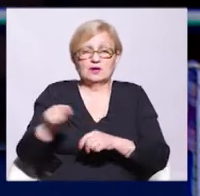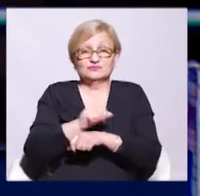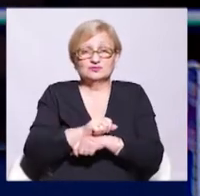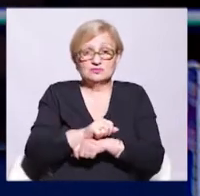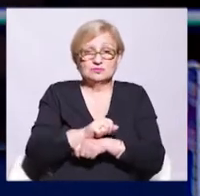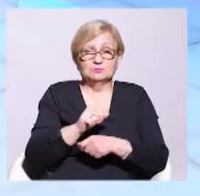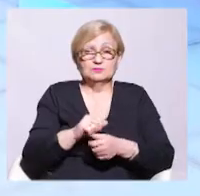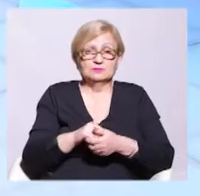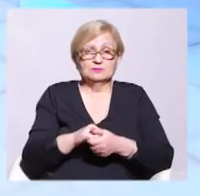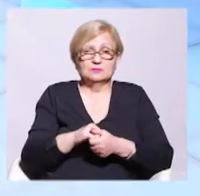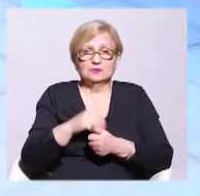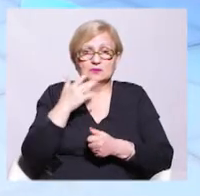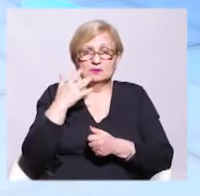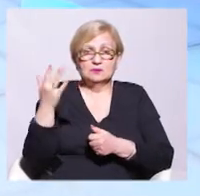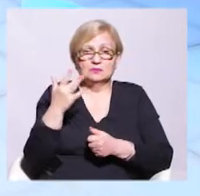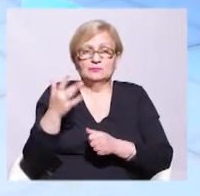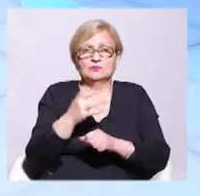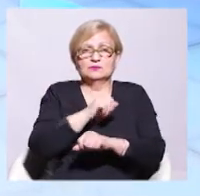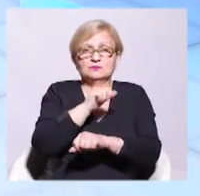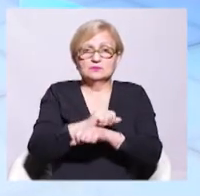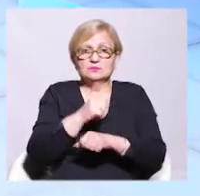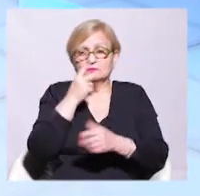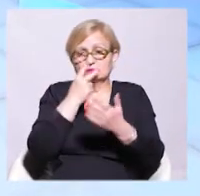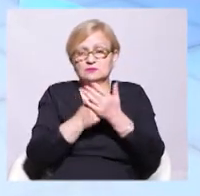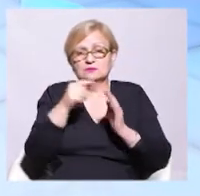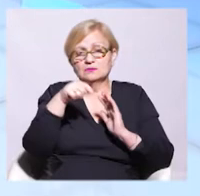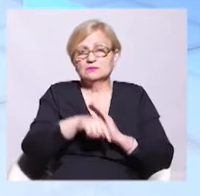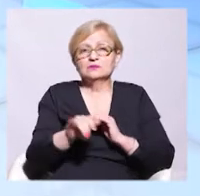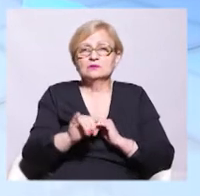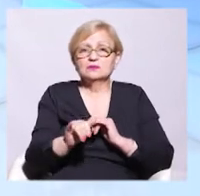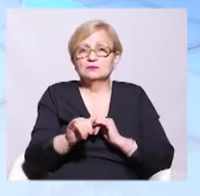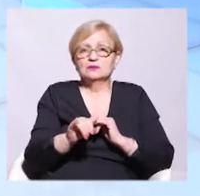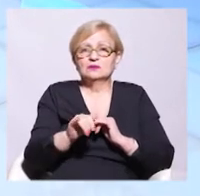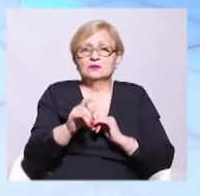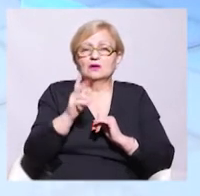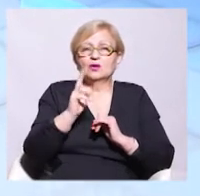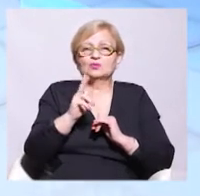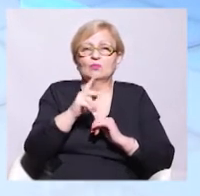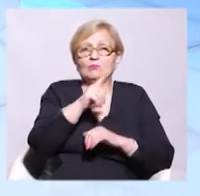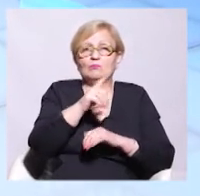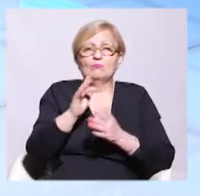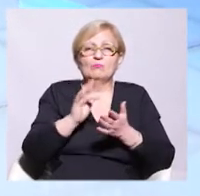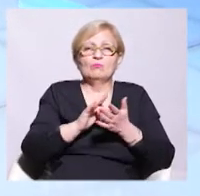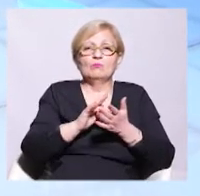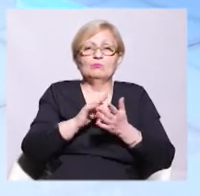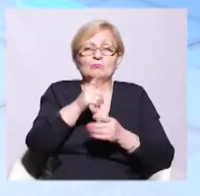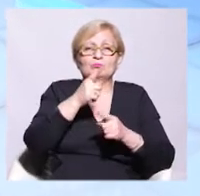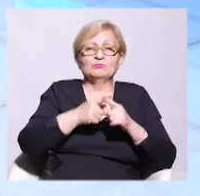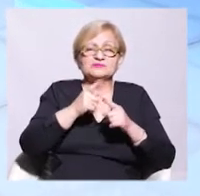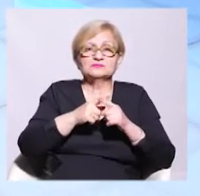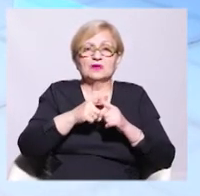თითოეულზე, პოლიტიკურ ძლიერებას ვხედავთ იმაში, რომ ბიზანტიის სამეფო